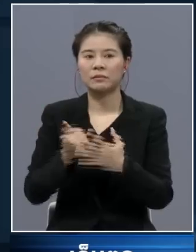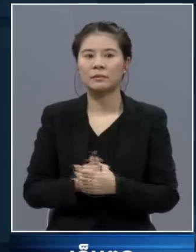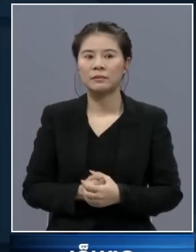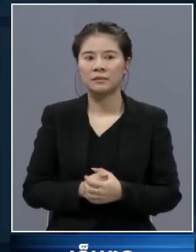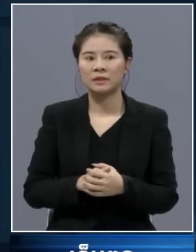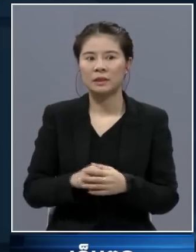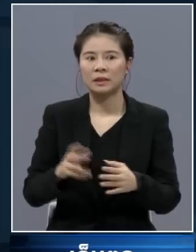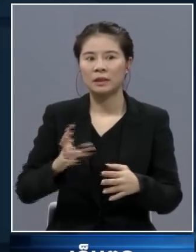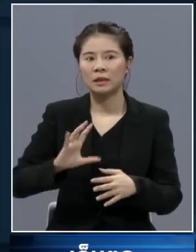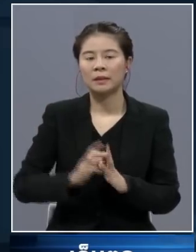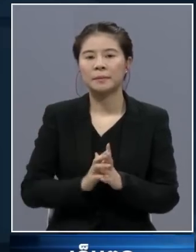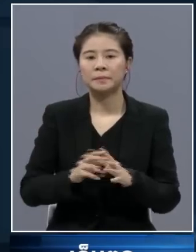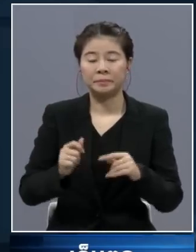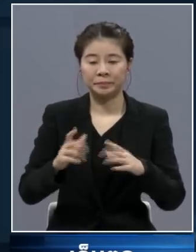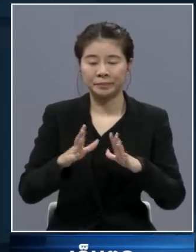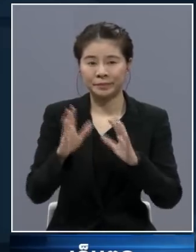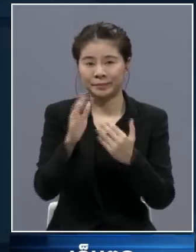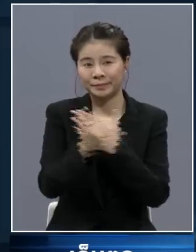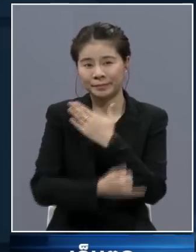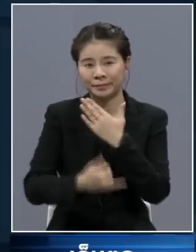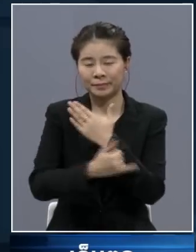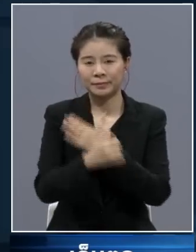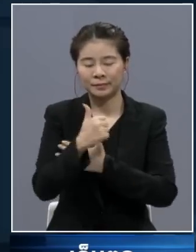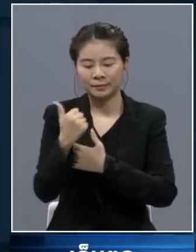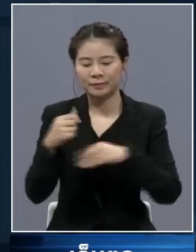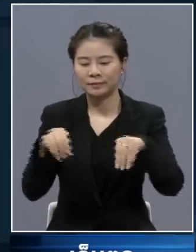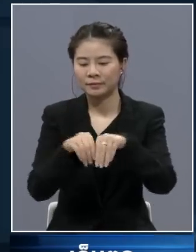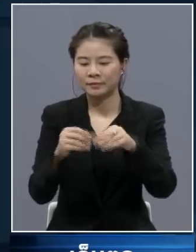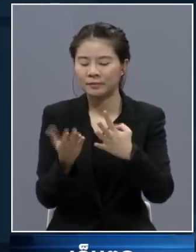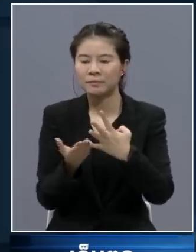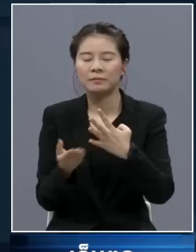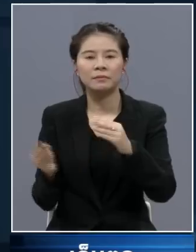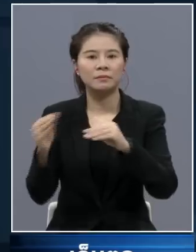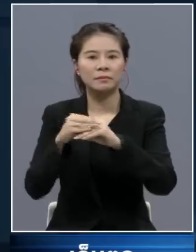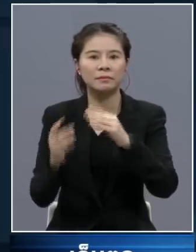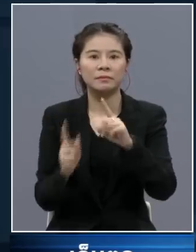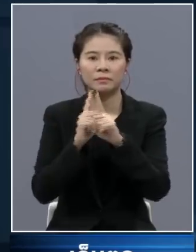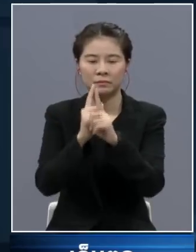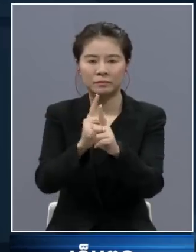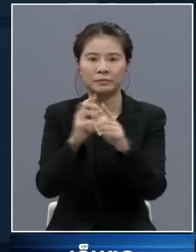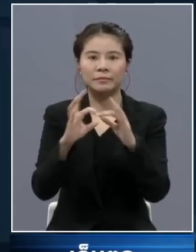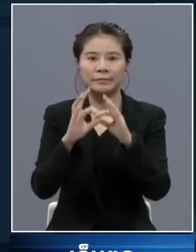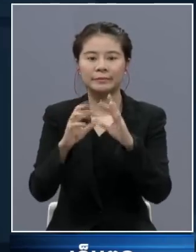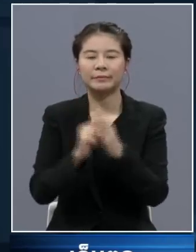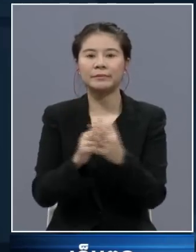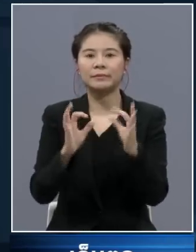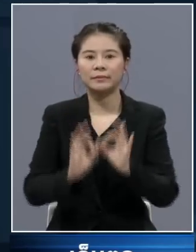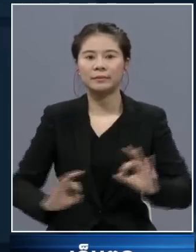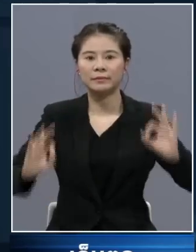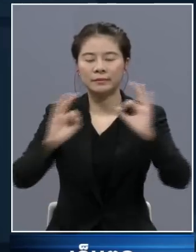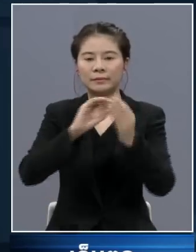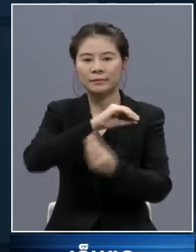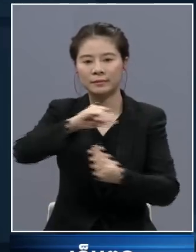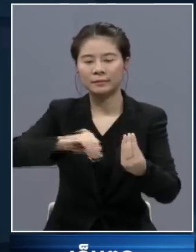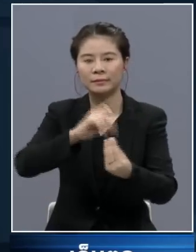ตามเราขึ้นมามันไม่ได้หมายความอย่างแค่ฐานการผลิตอย่างเดียวมันหมายถึงคุณภาพชีวิตของคนไทยด้วยยิ่งค่าแรงขั้นต่ำสู